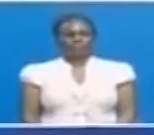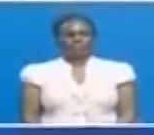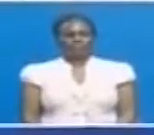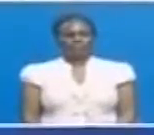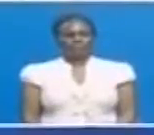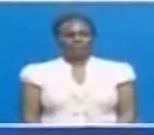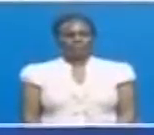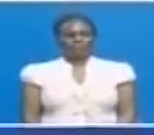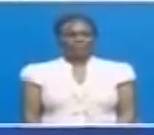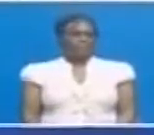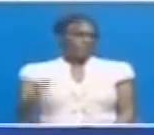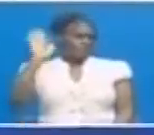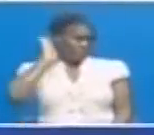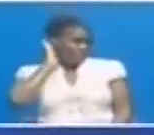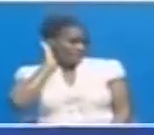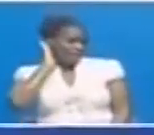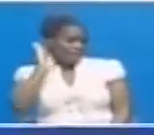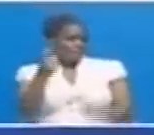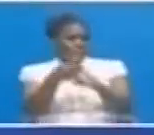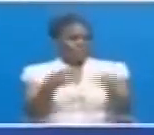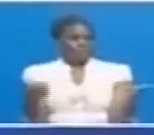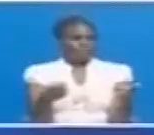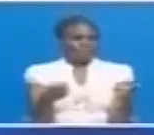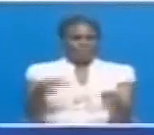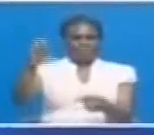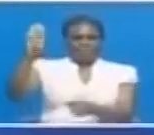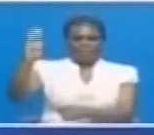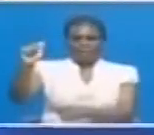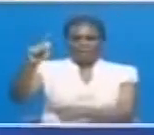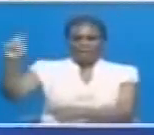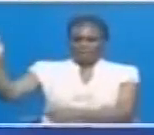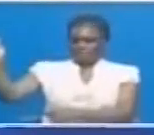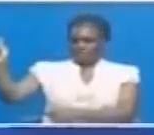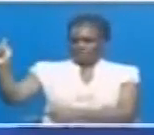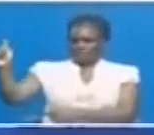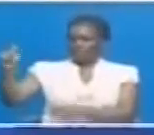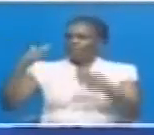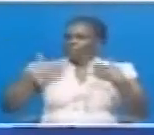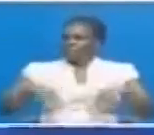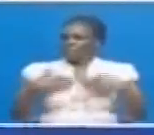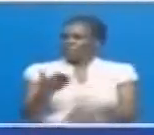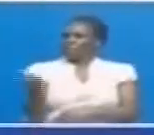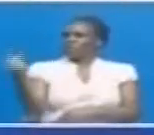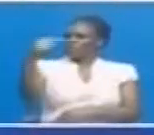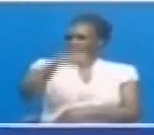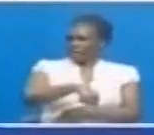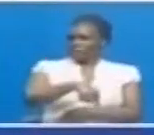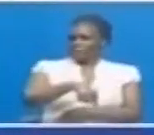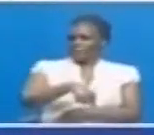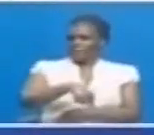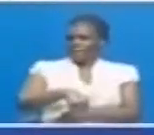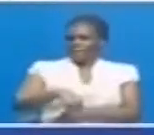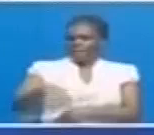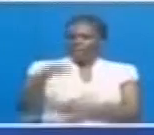We received an information from Bhatt that there are strangers who have just entered into